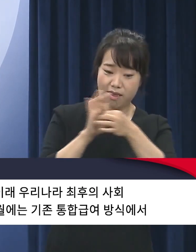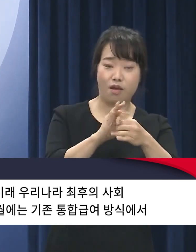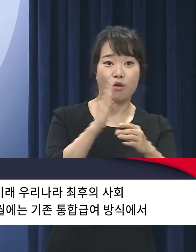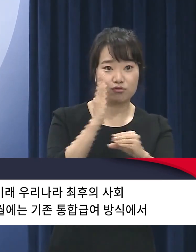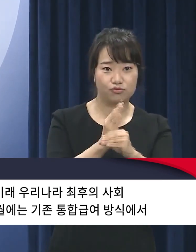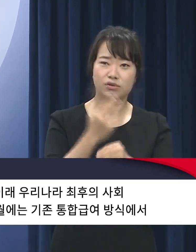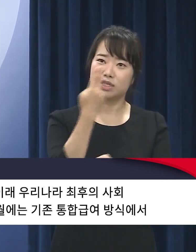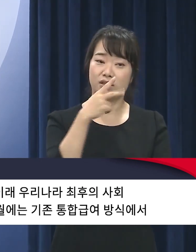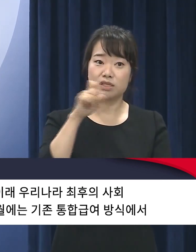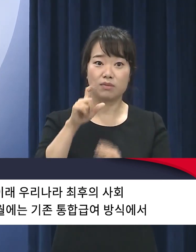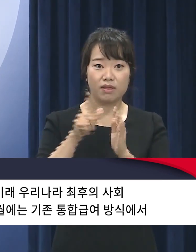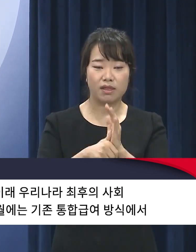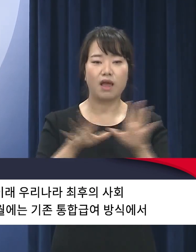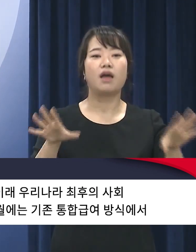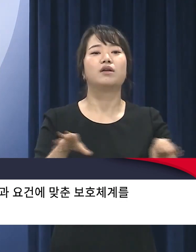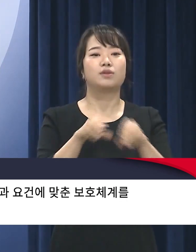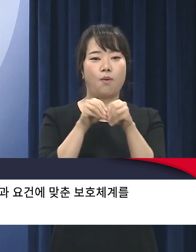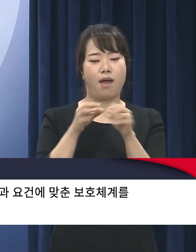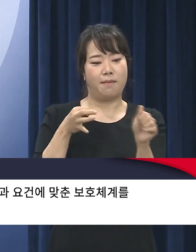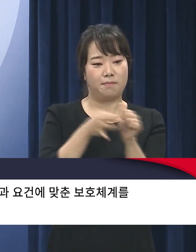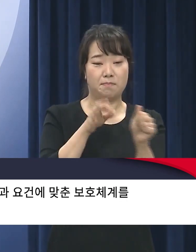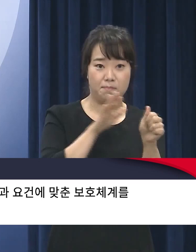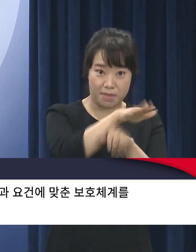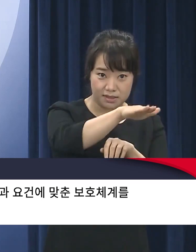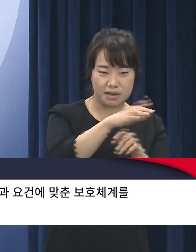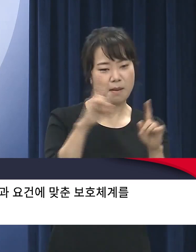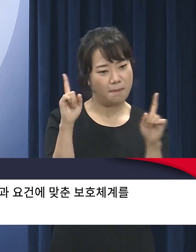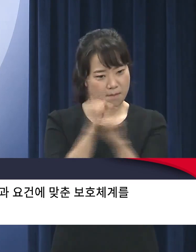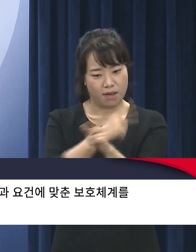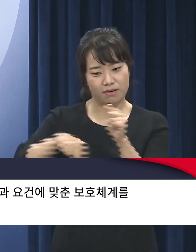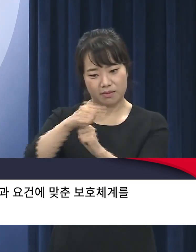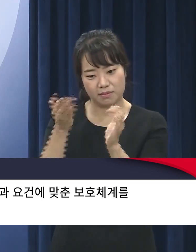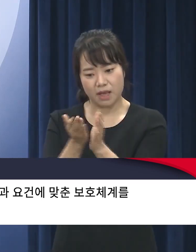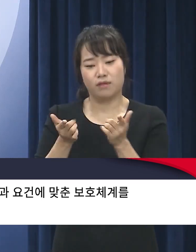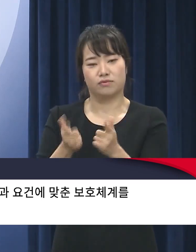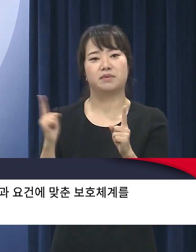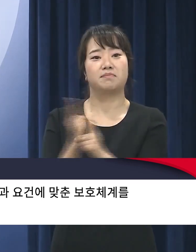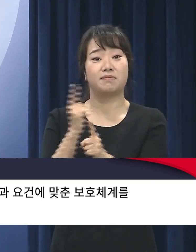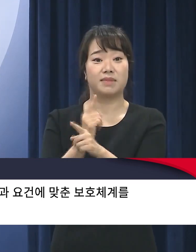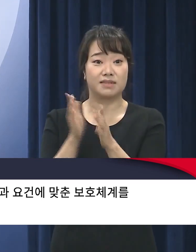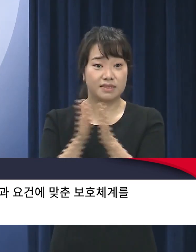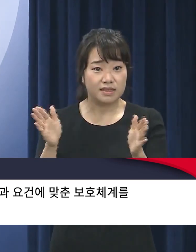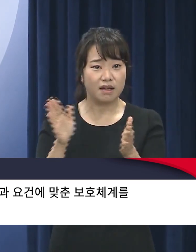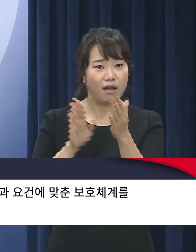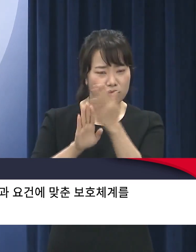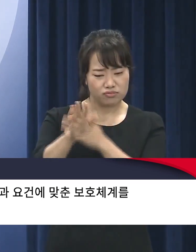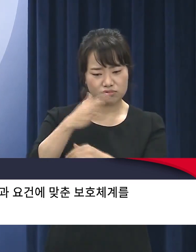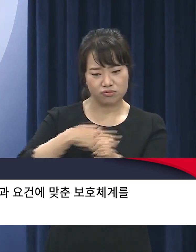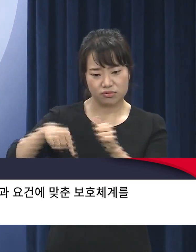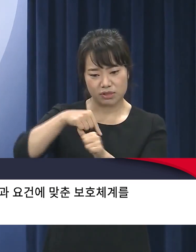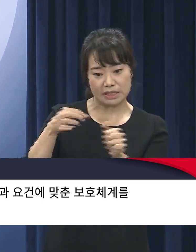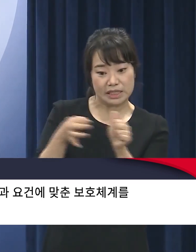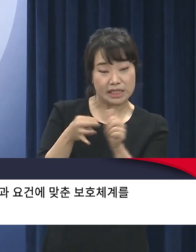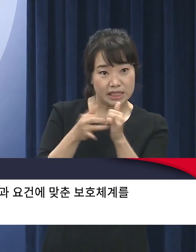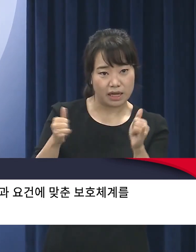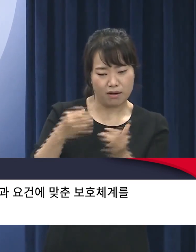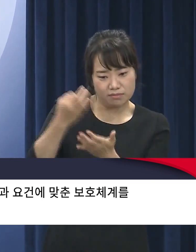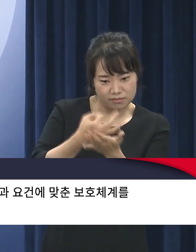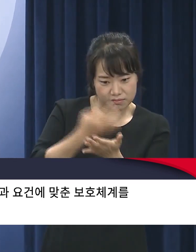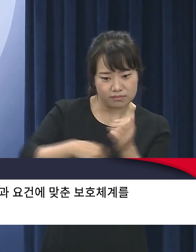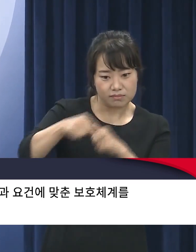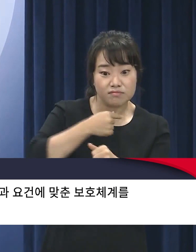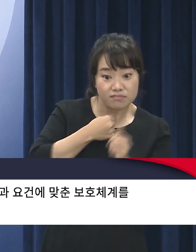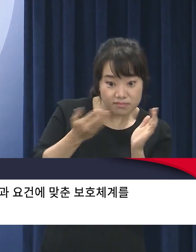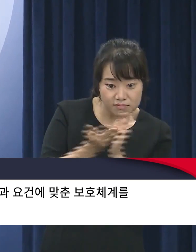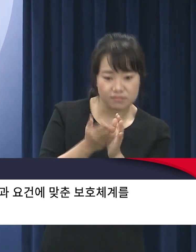2015년 7월에는 기존 통합급여 방식에서 맞춤형 급여로 개편하여 기초생활 수급자의 소득 수준과